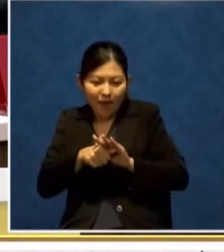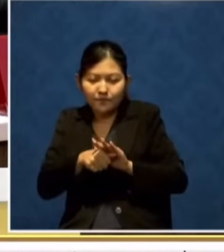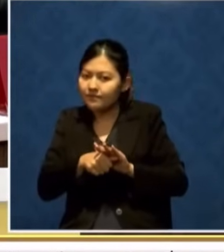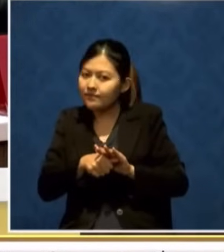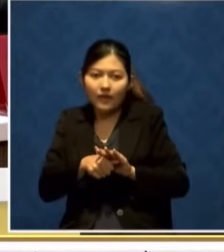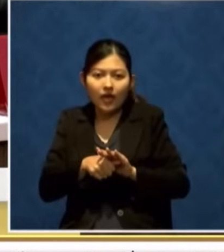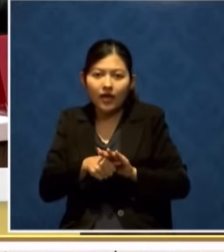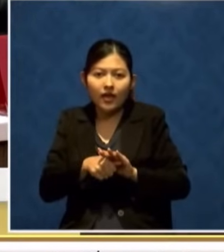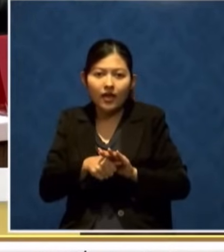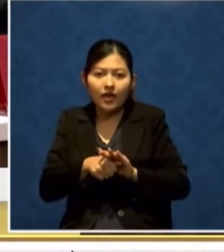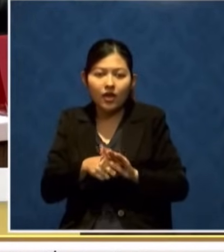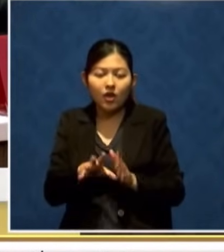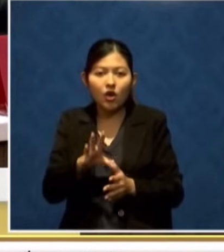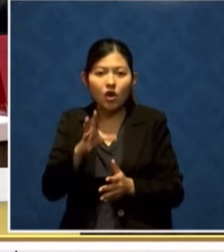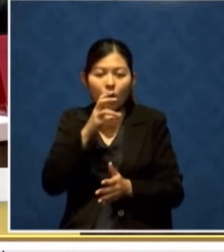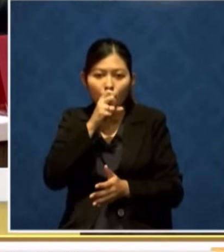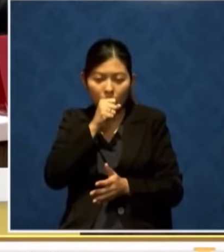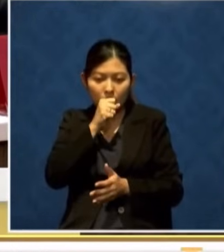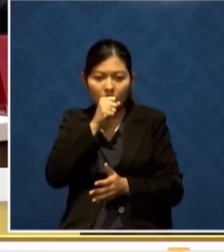ข้อมูลลับที่คุณบอกว่าเปิดแล้วใช้งานตำรวจตายทั้งหมดนี่คืออะไร